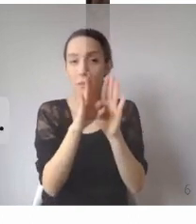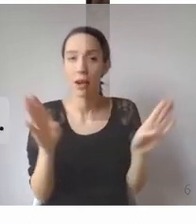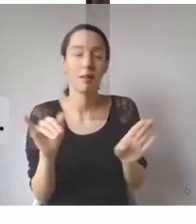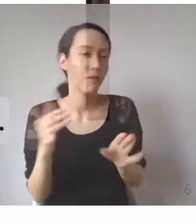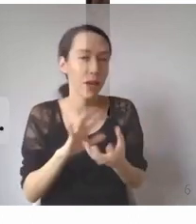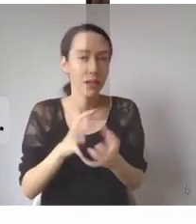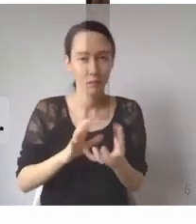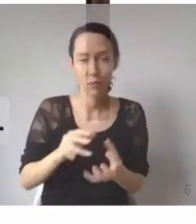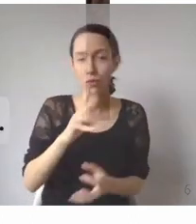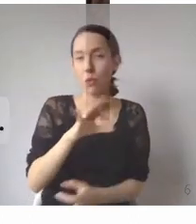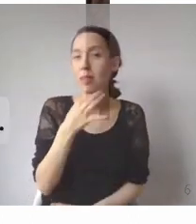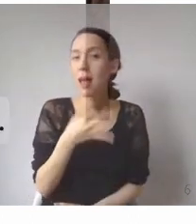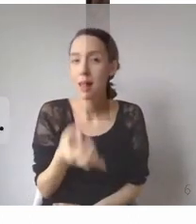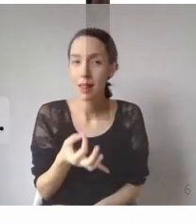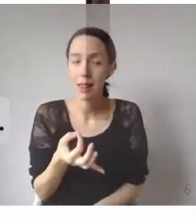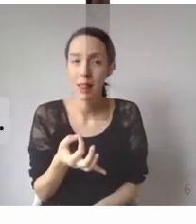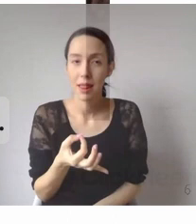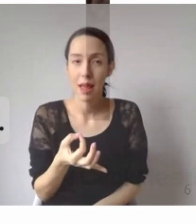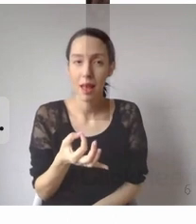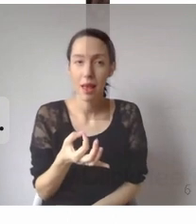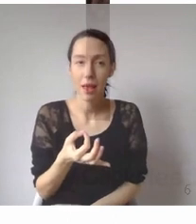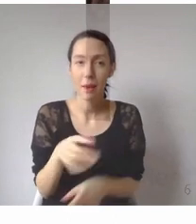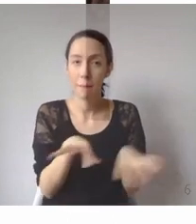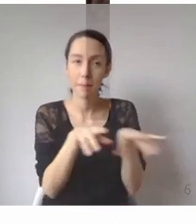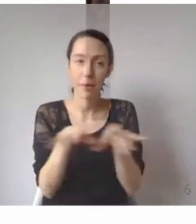najlepiej sobie wpisać ustawienia.